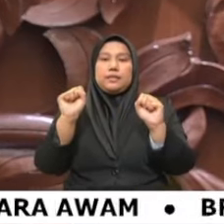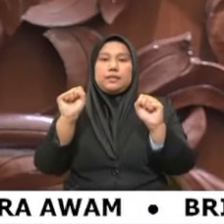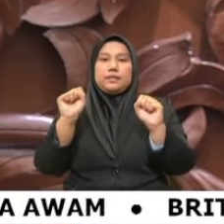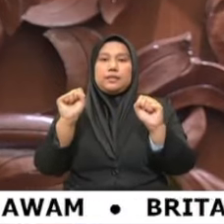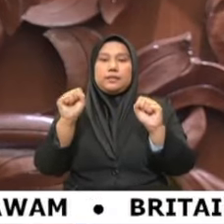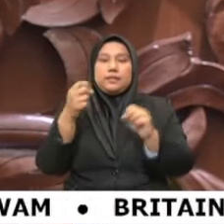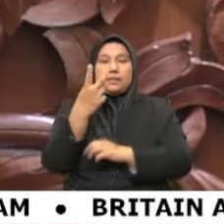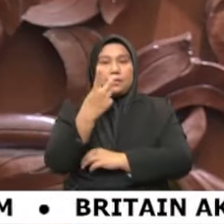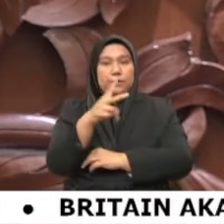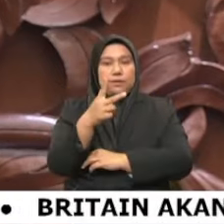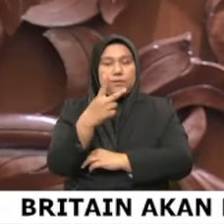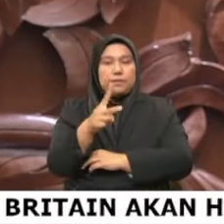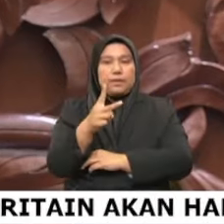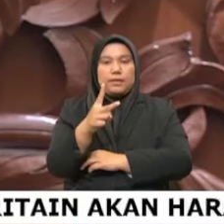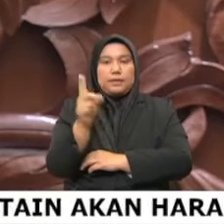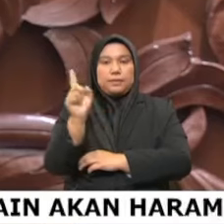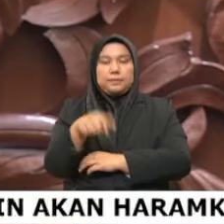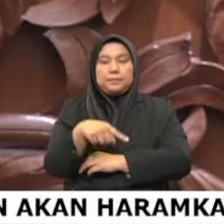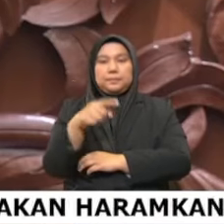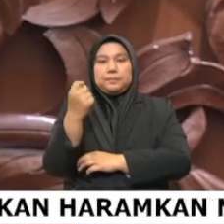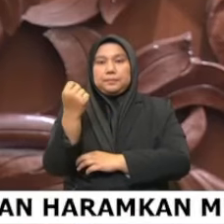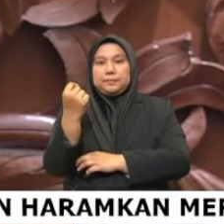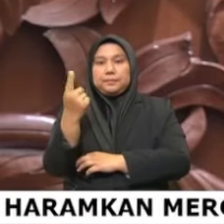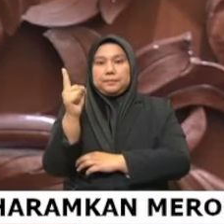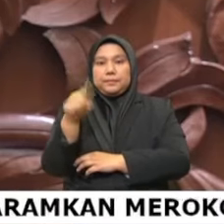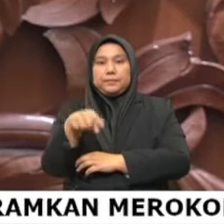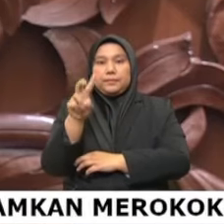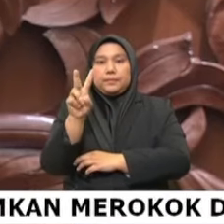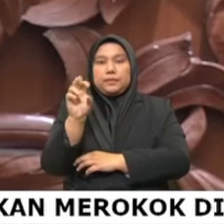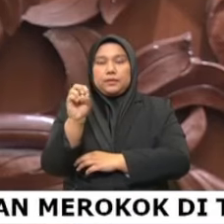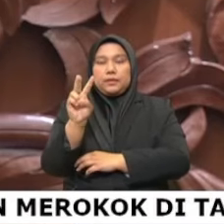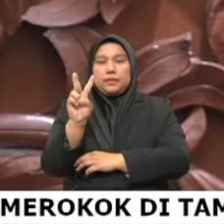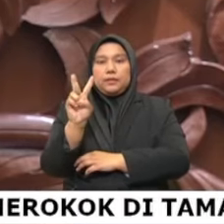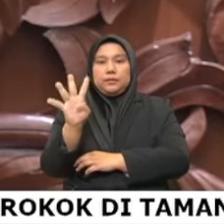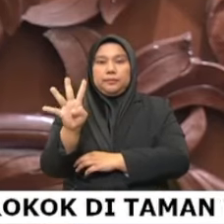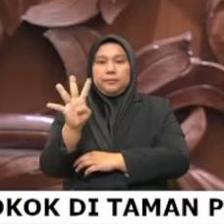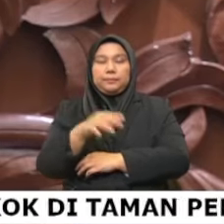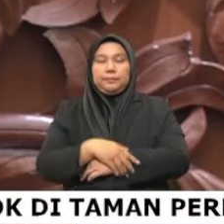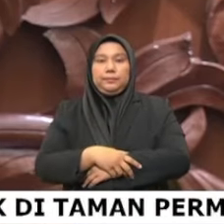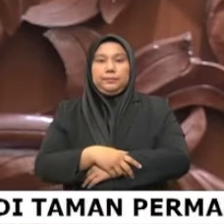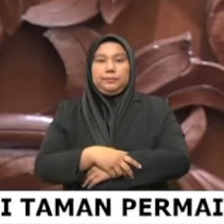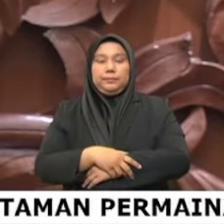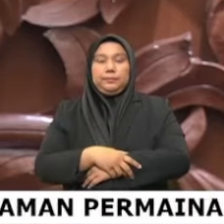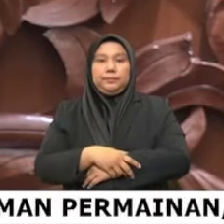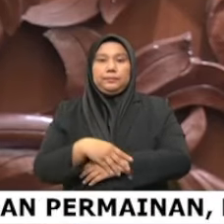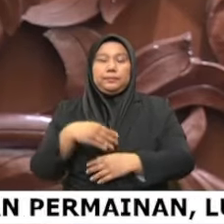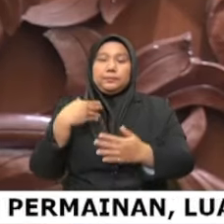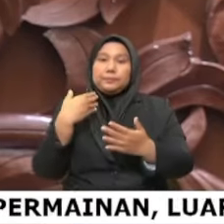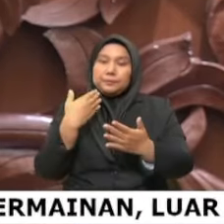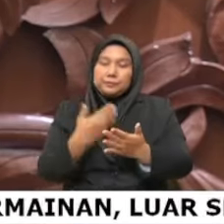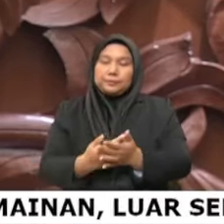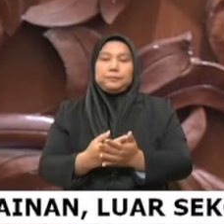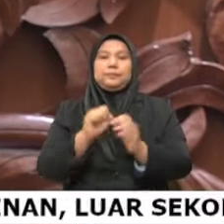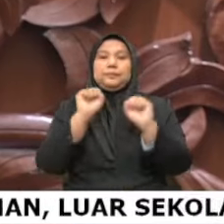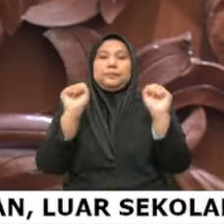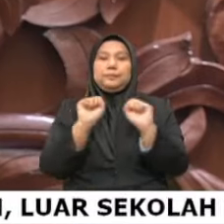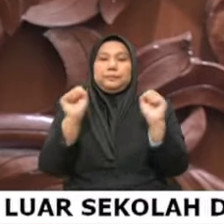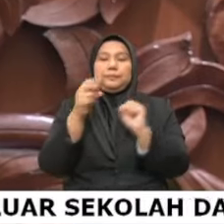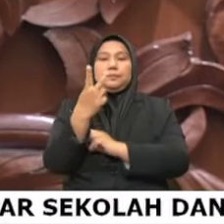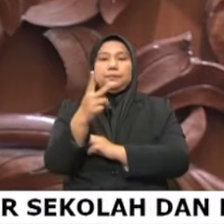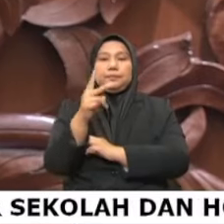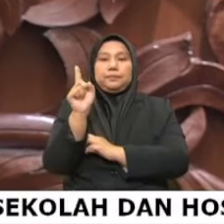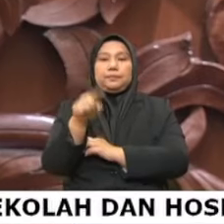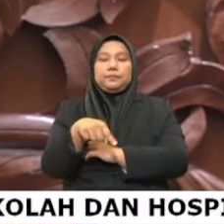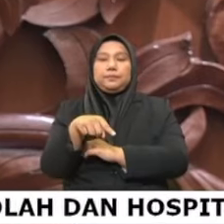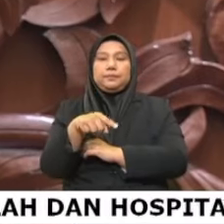Selasa 12 November 2024. Sehingga Selasa 12